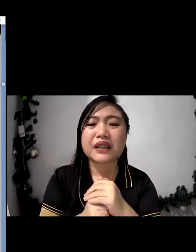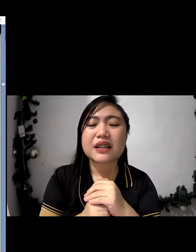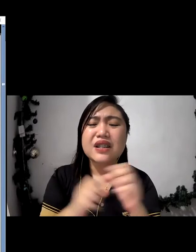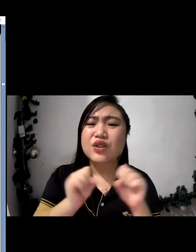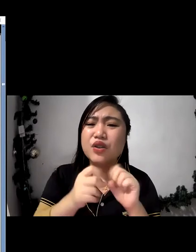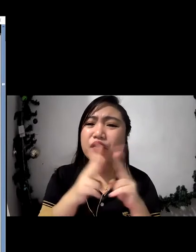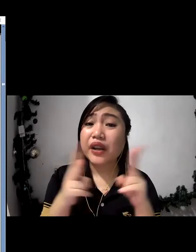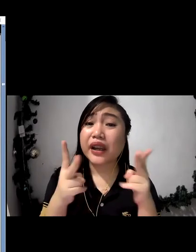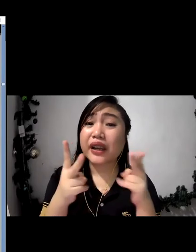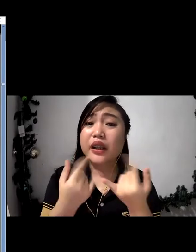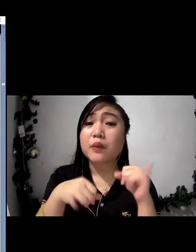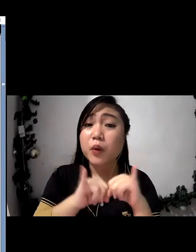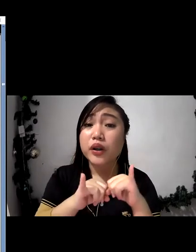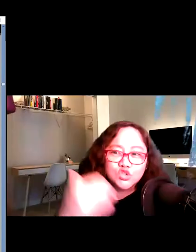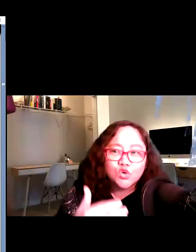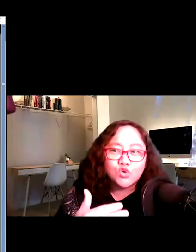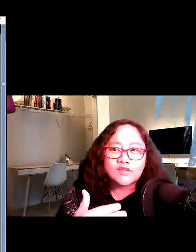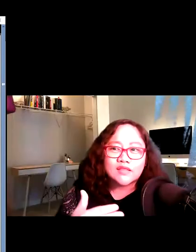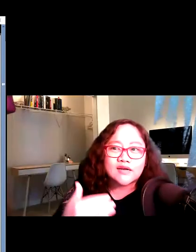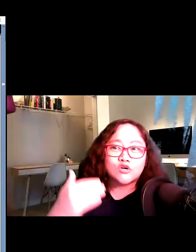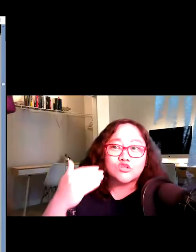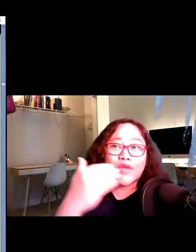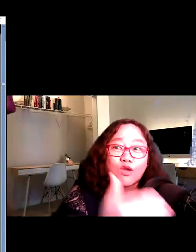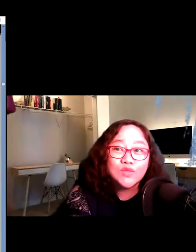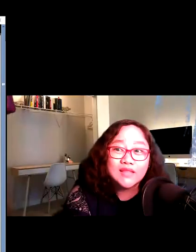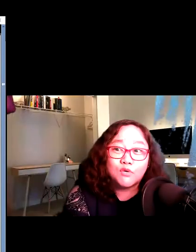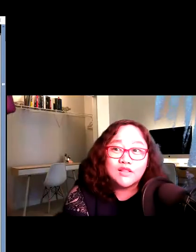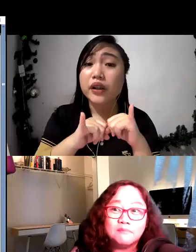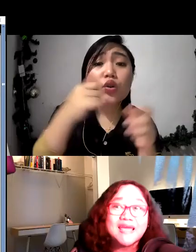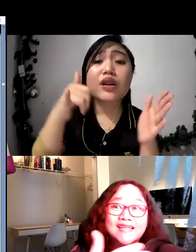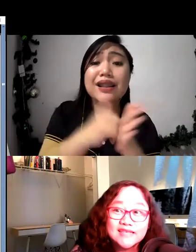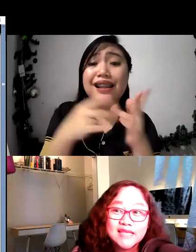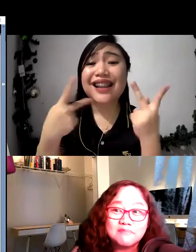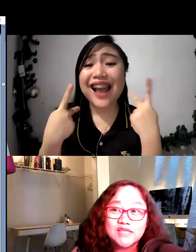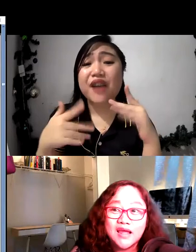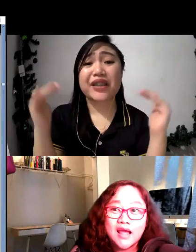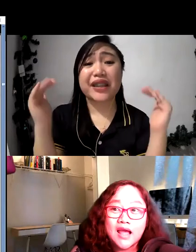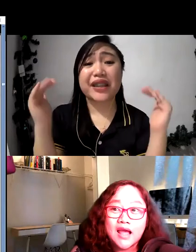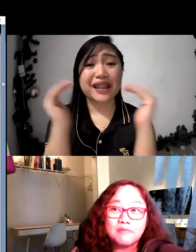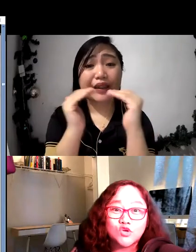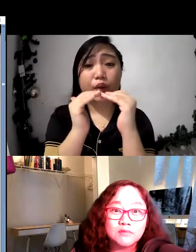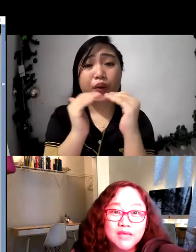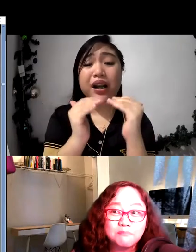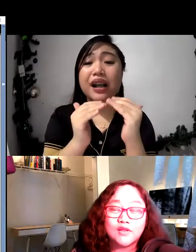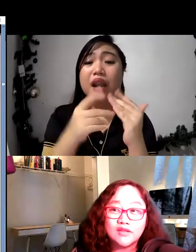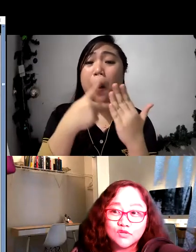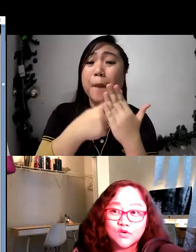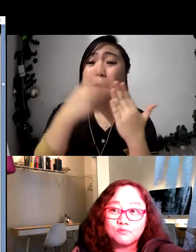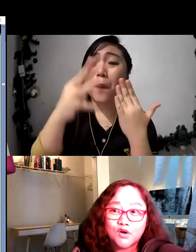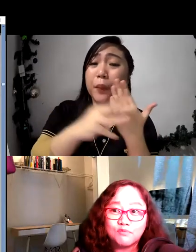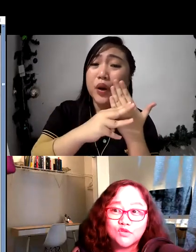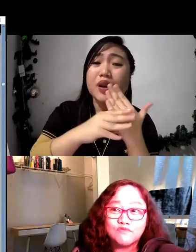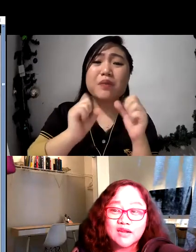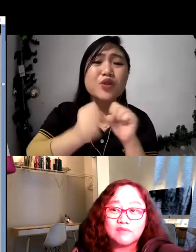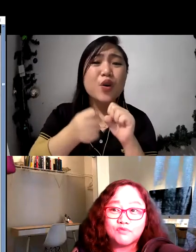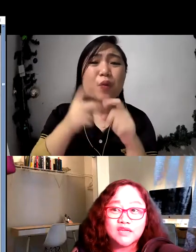napaka-importante yung how do we ensure that there are also equitable mechanisms so that people, you know, from,